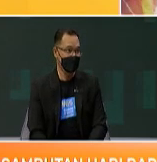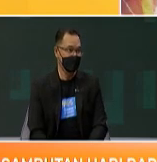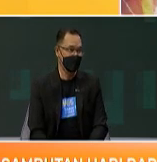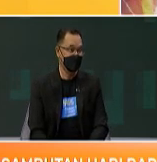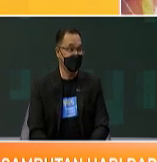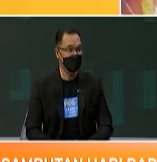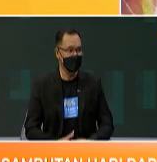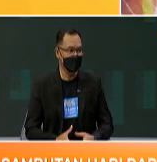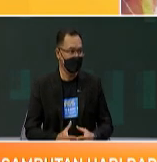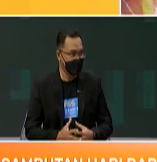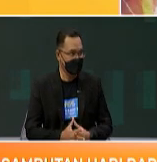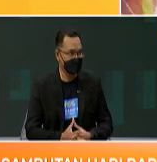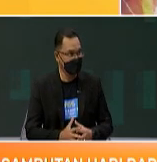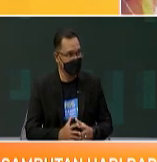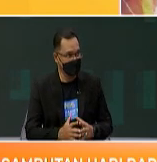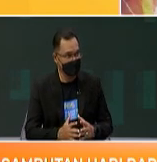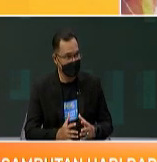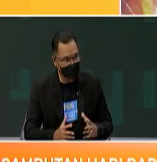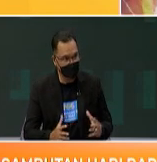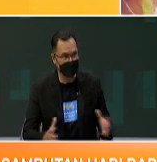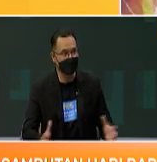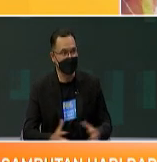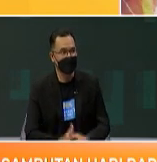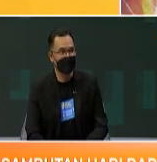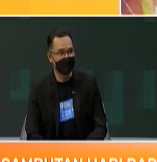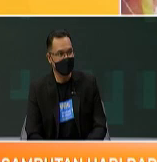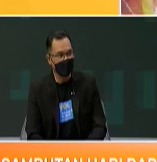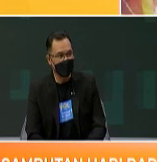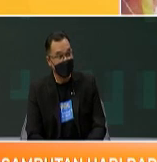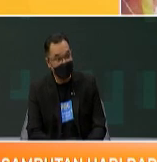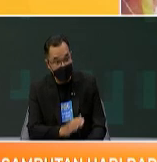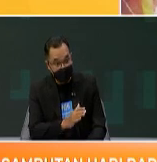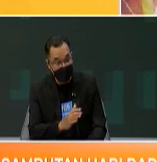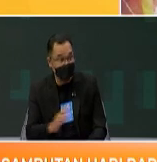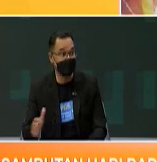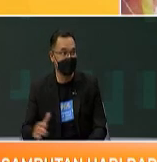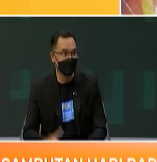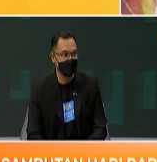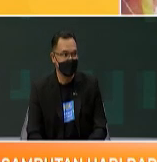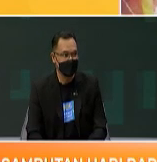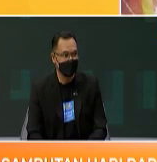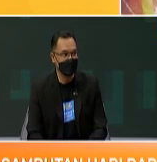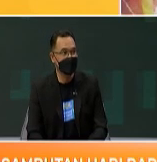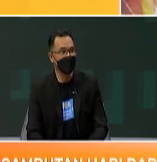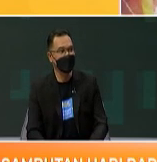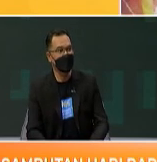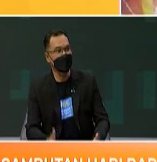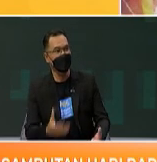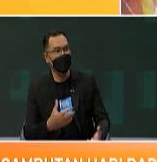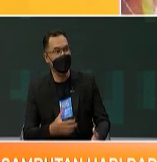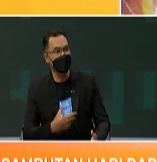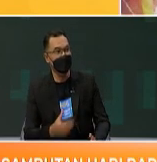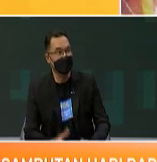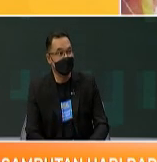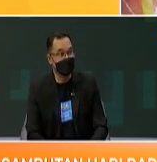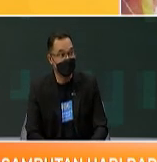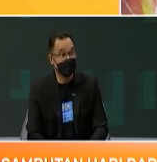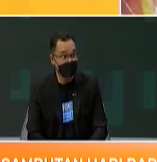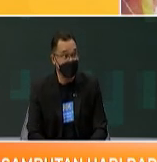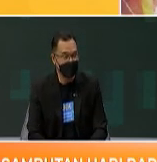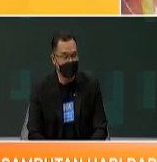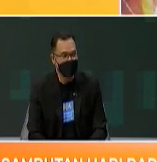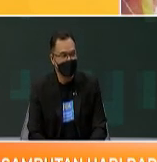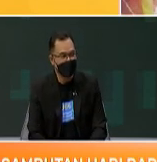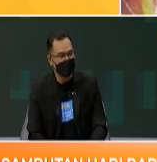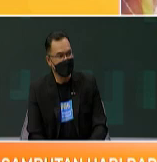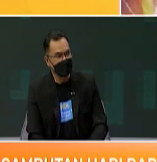ni ataupun radio ni kekal sentiasa relevan dengan perubahan semasa. Kita tidak boleh lagi berada di takuk yang